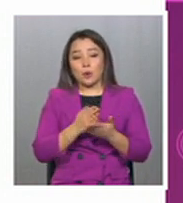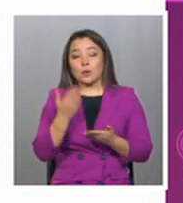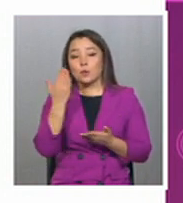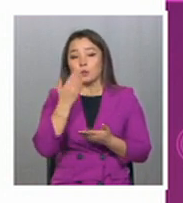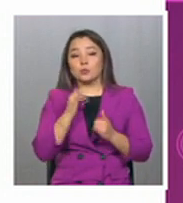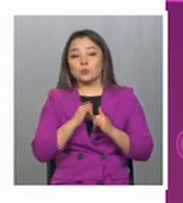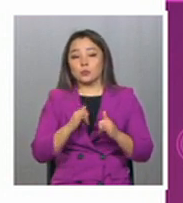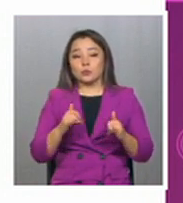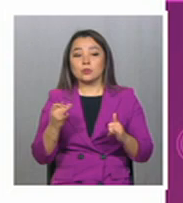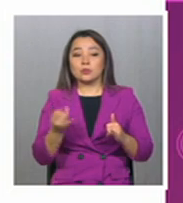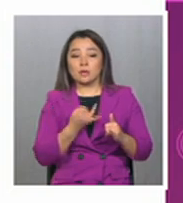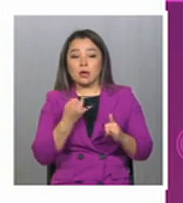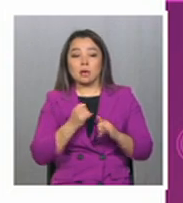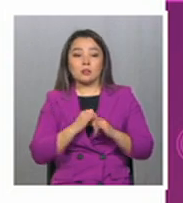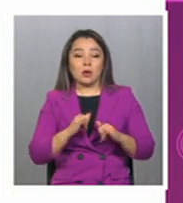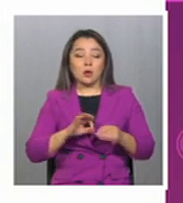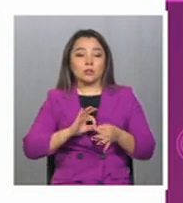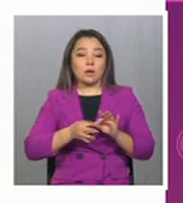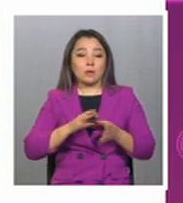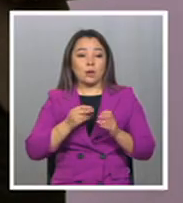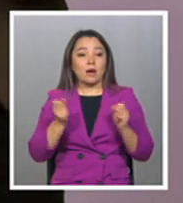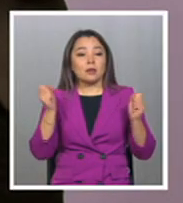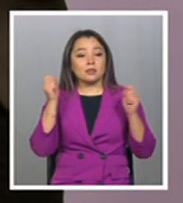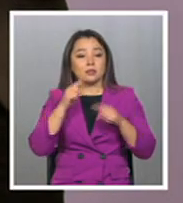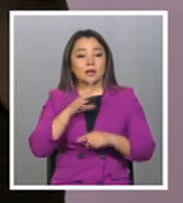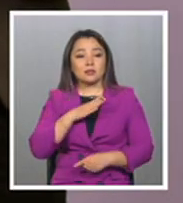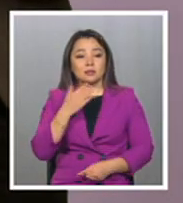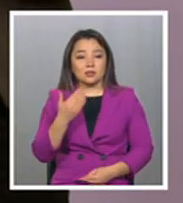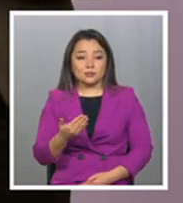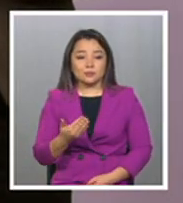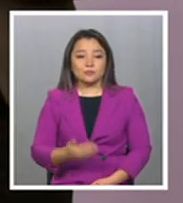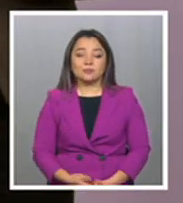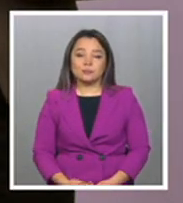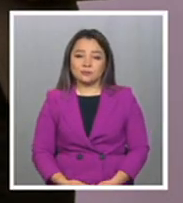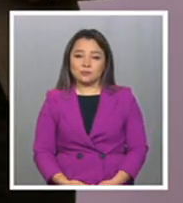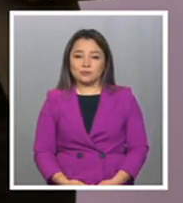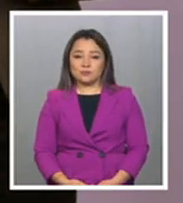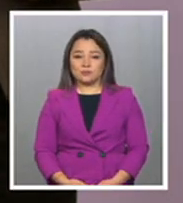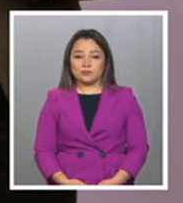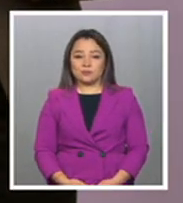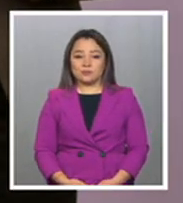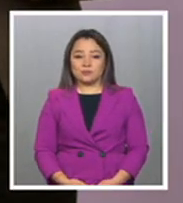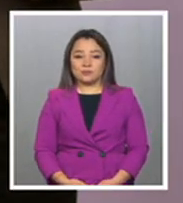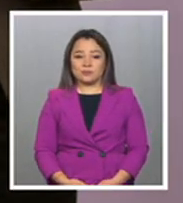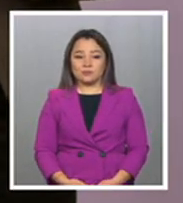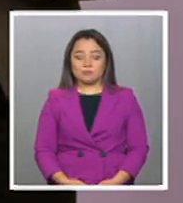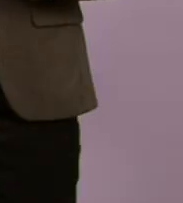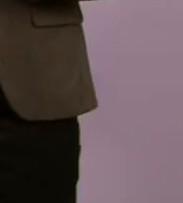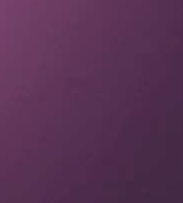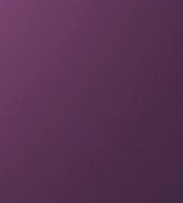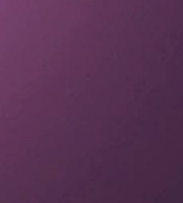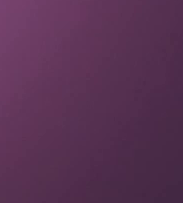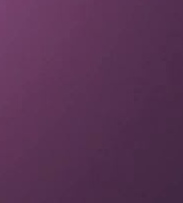дамуындағы өзгерістерді анықтадыңдар. Сабағымыз аяқталды, сау болыңдар.